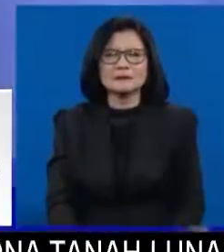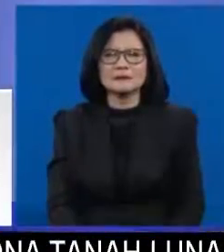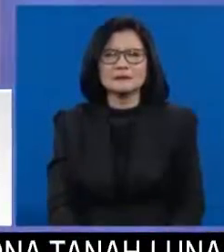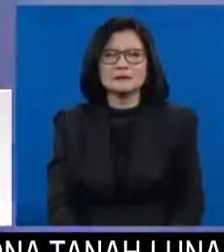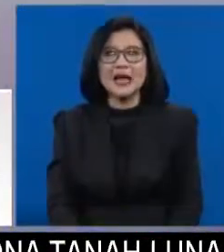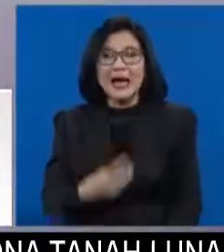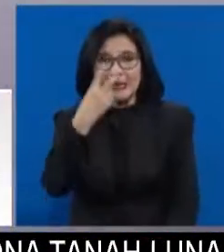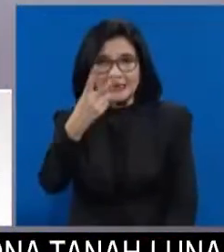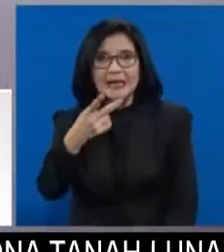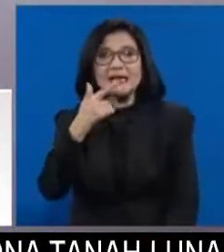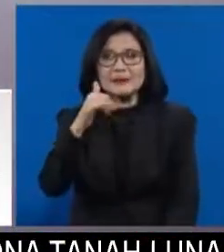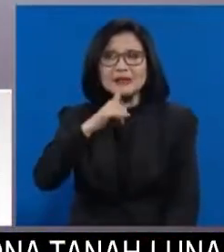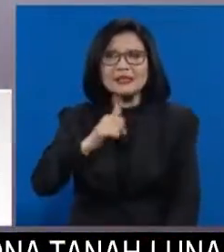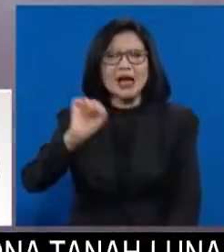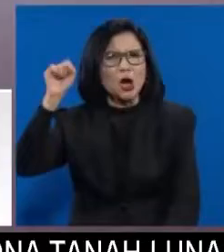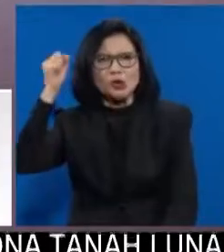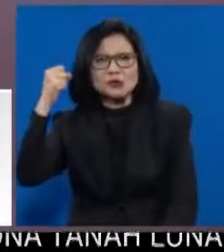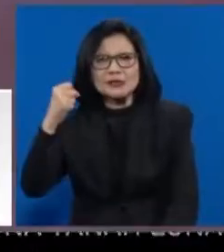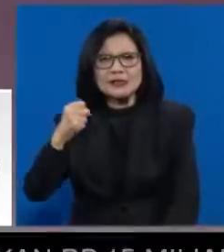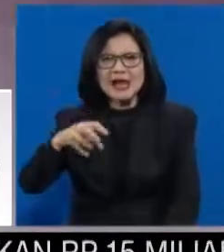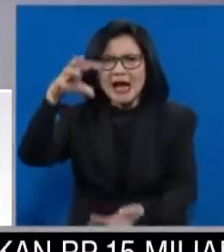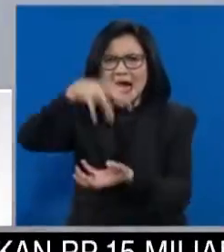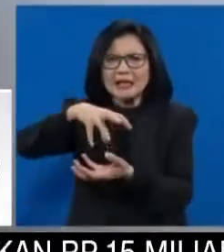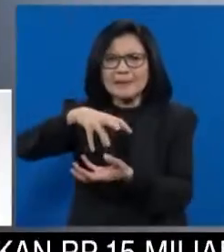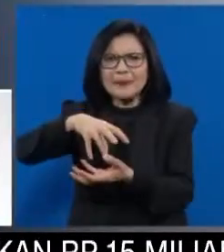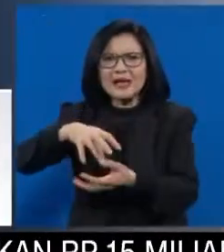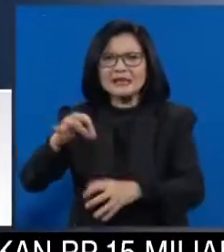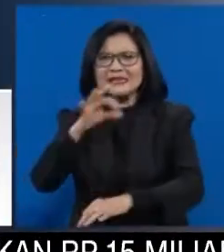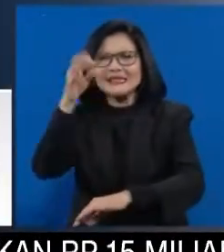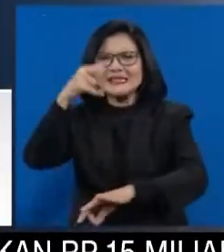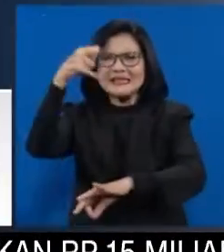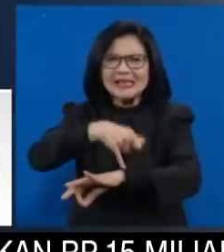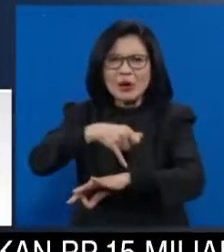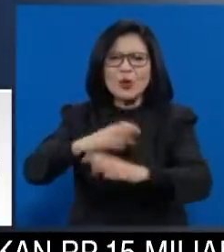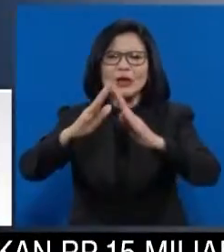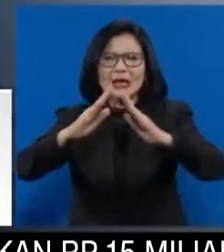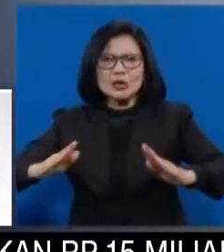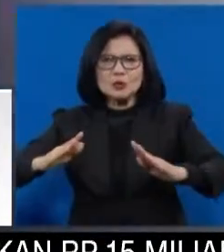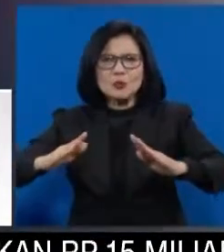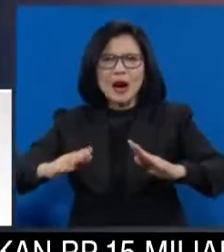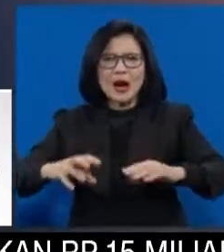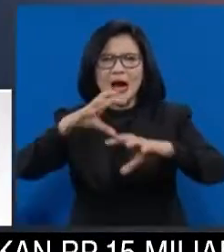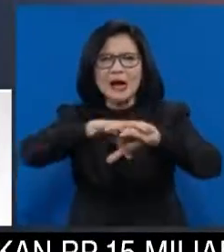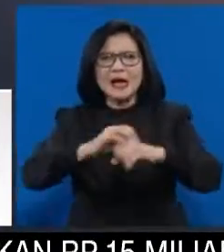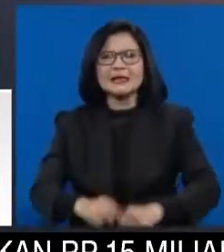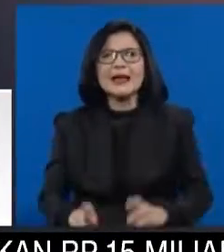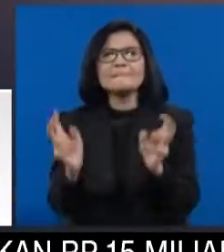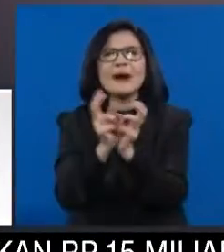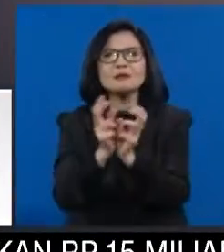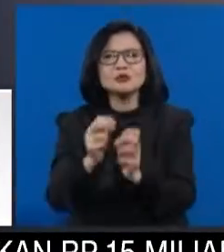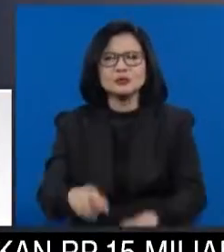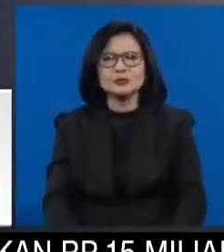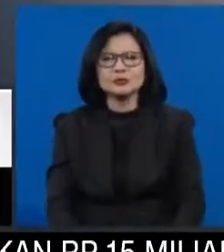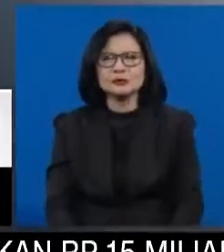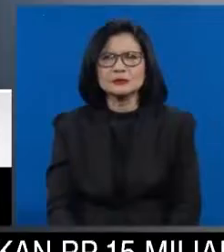Kita lihat seperti inilah sulitnya pemusnahan sarang tawon pada sebuah rumah di Jalan Ahmad Kirang, Kabupaten Mamuju pada Jumat